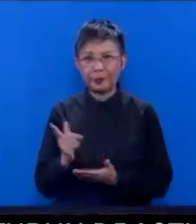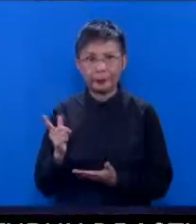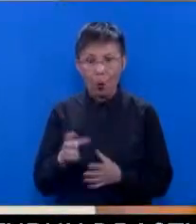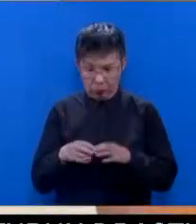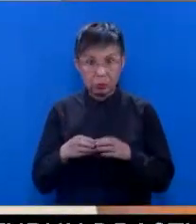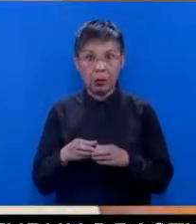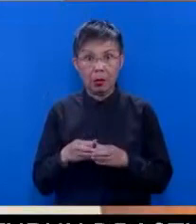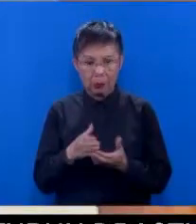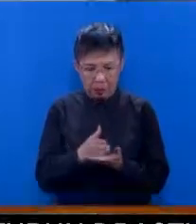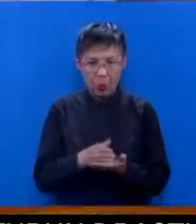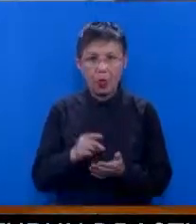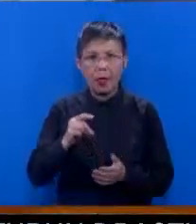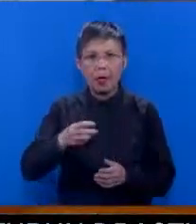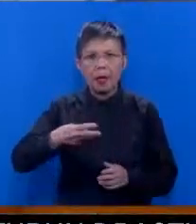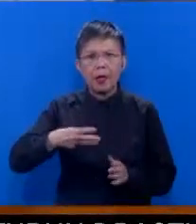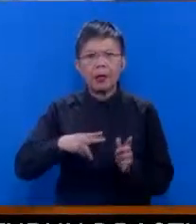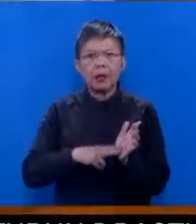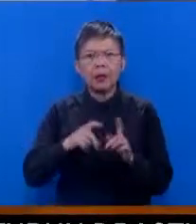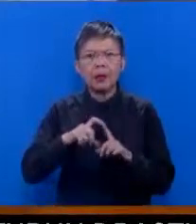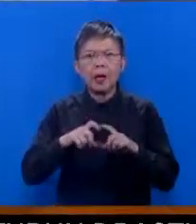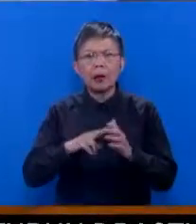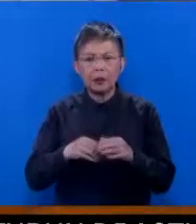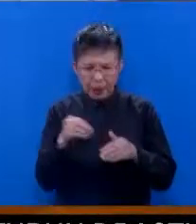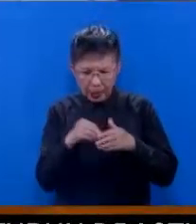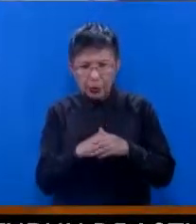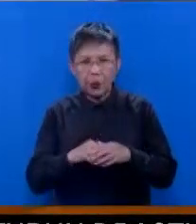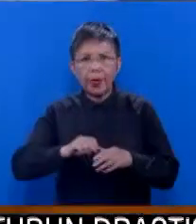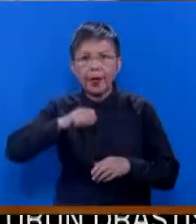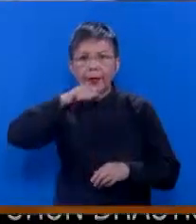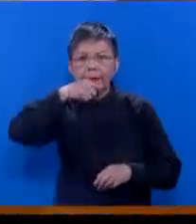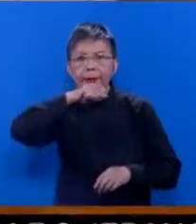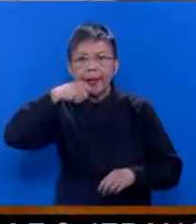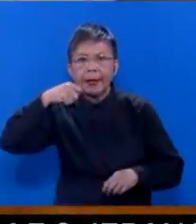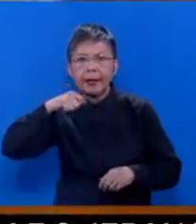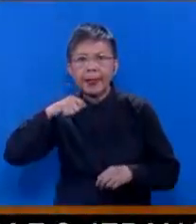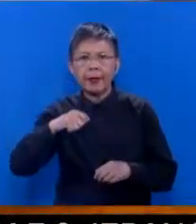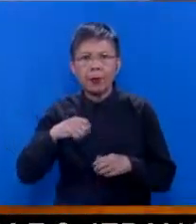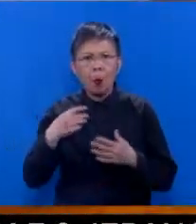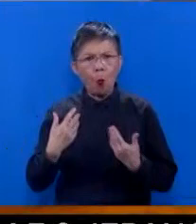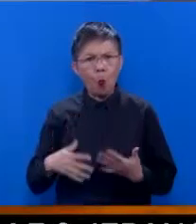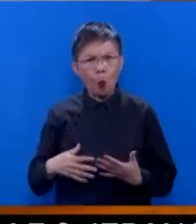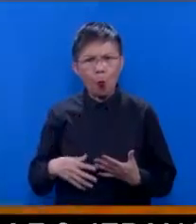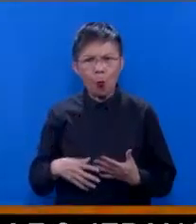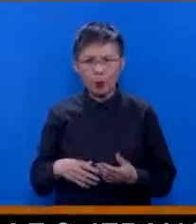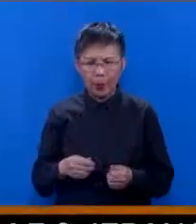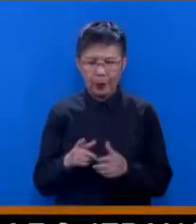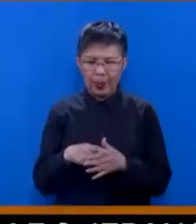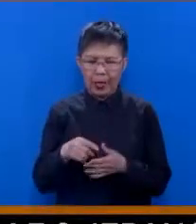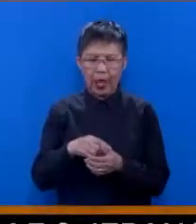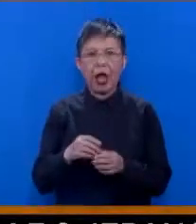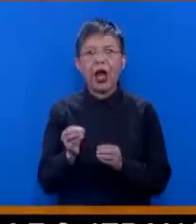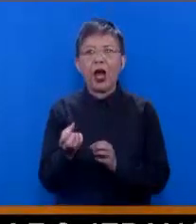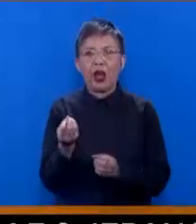Di sini ada bakso rendang, yaitu bakso yang diisi dengan daging rendang utuh. Lengkap dengan topping